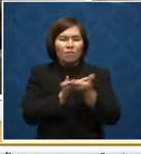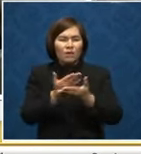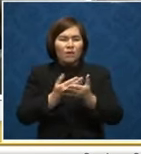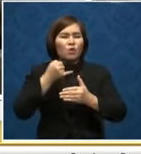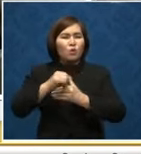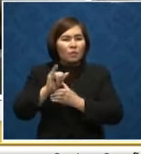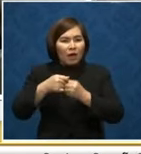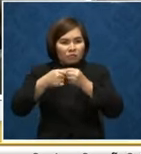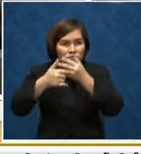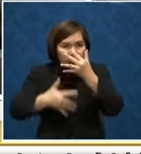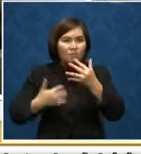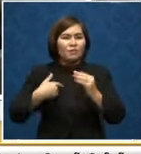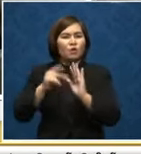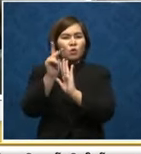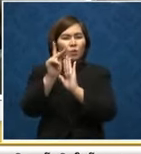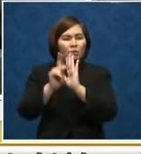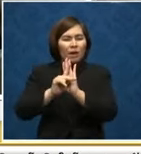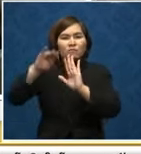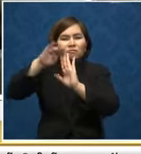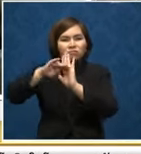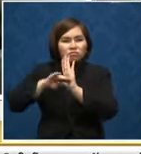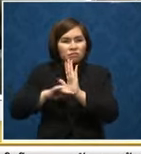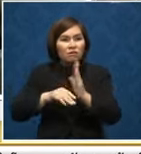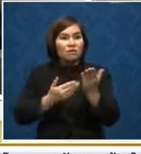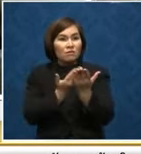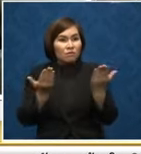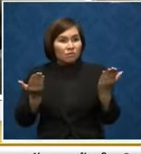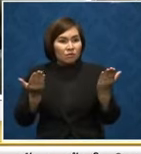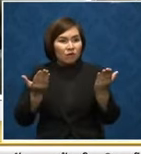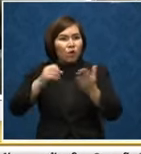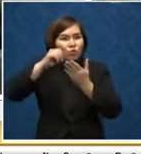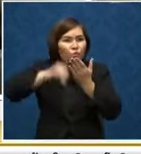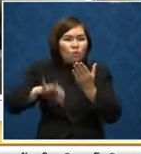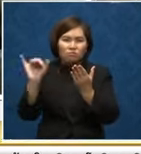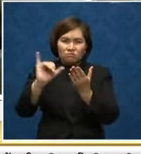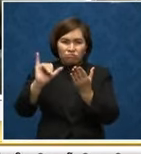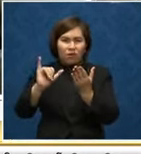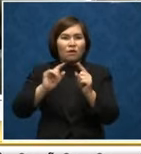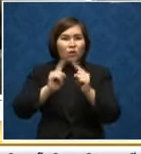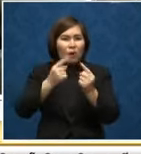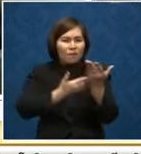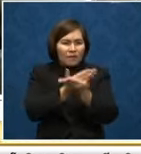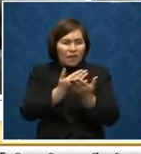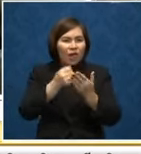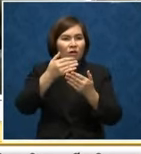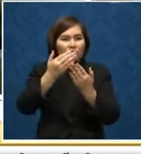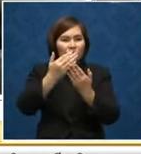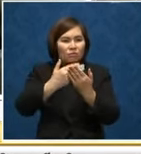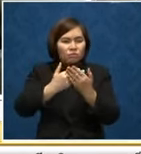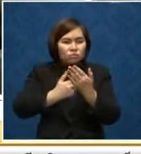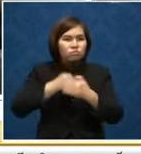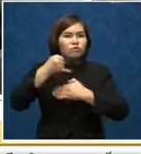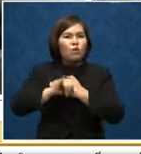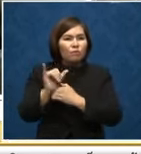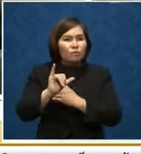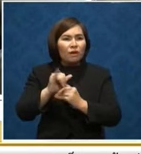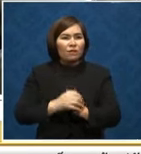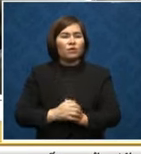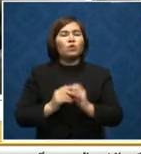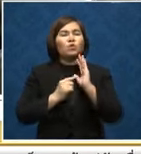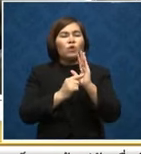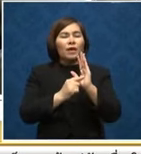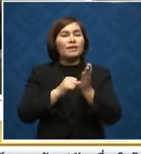ปกว่านั้นก็คือกฎหมายหลายฉบับครับที่ยังไม่ได้ถือว่าตกไปนะครับเพียงแต่ว่าค้างการพิจารณาบางประเด็นสำคัญเช่น